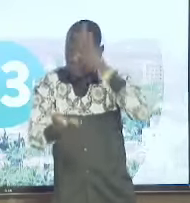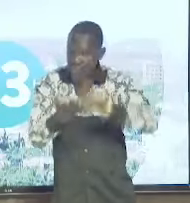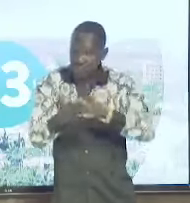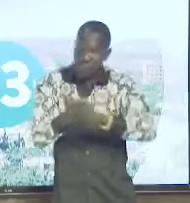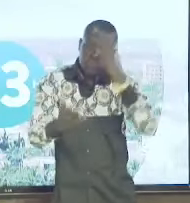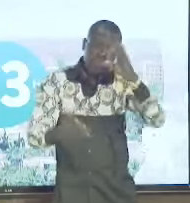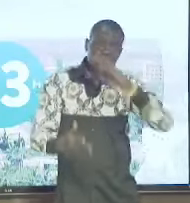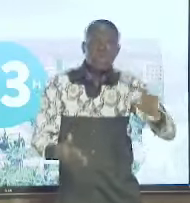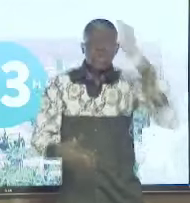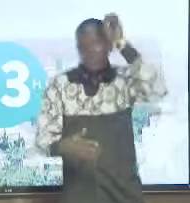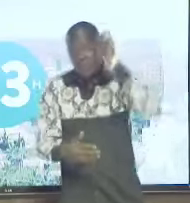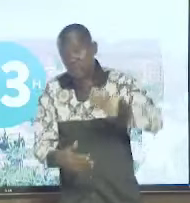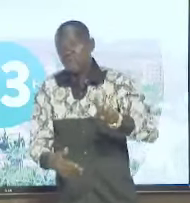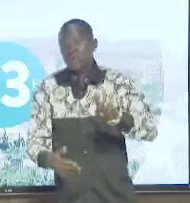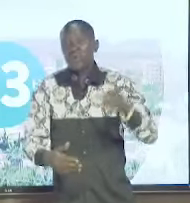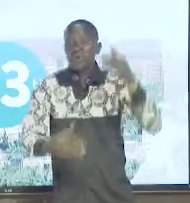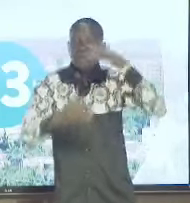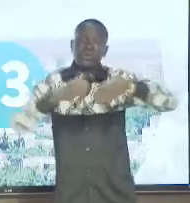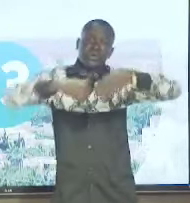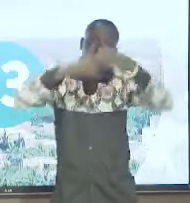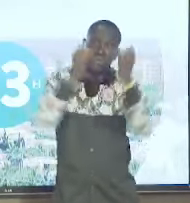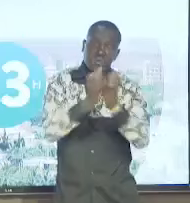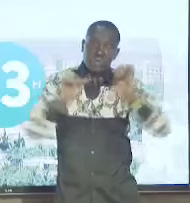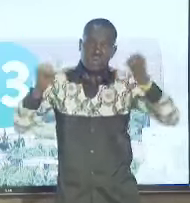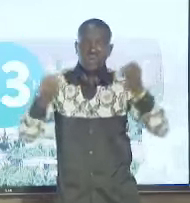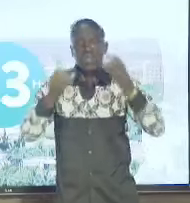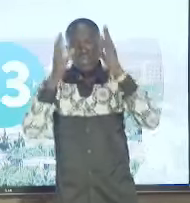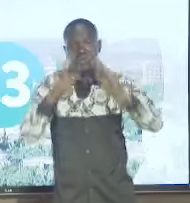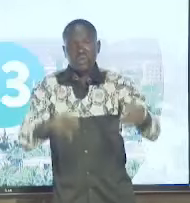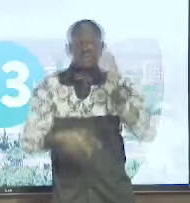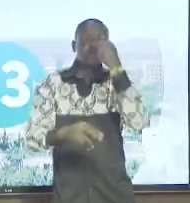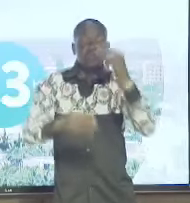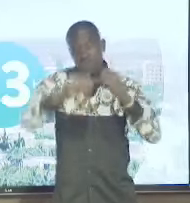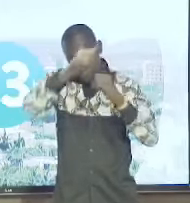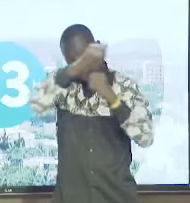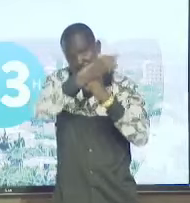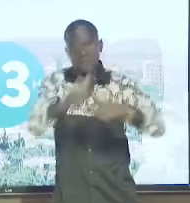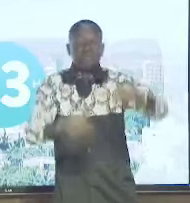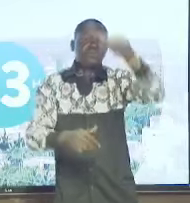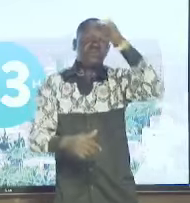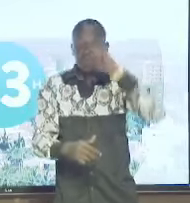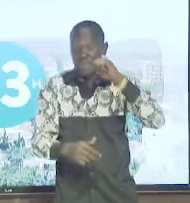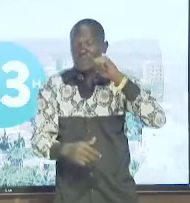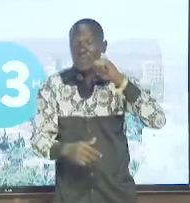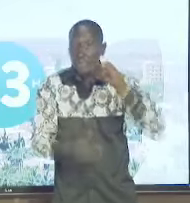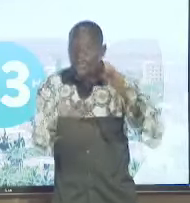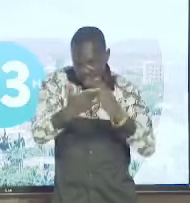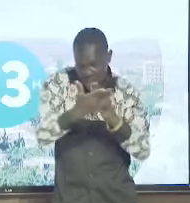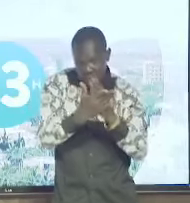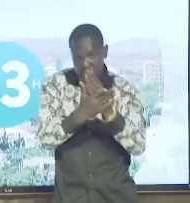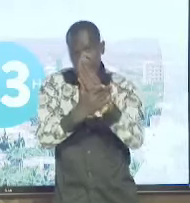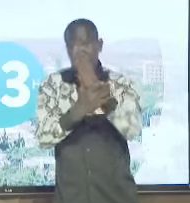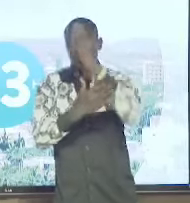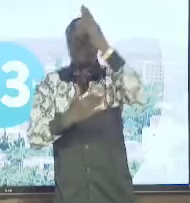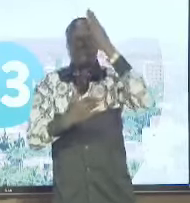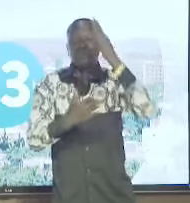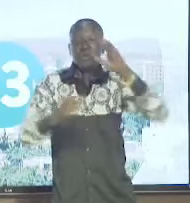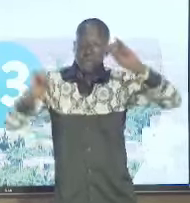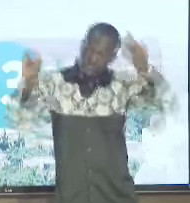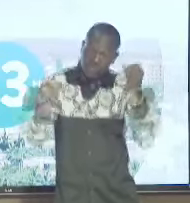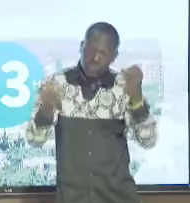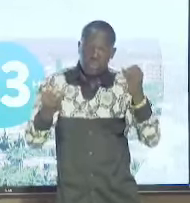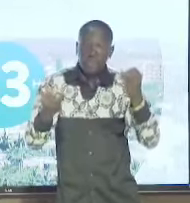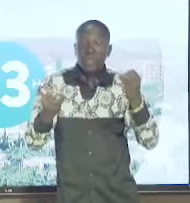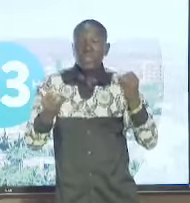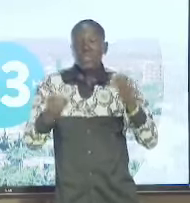question est approfondie par le club des journalistes pour la nutrition et la sécurité alimentaire. À travers une caravane de presse, il a